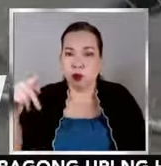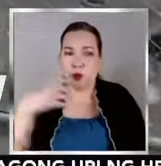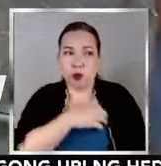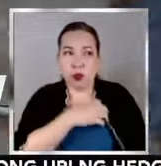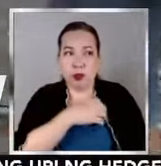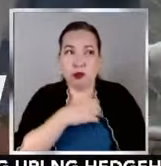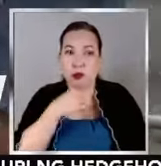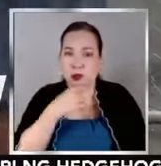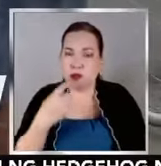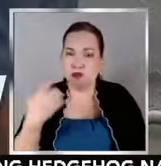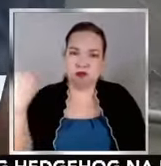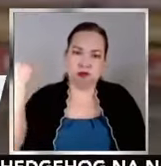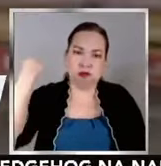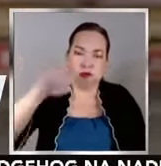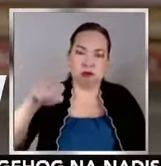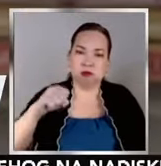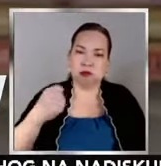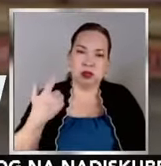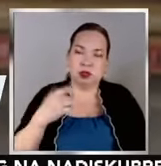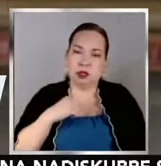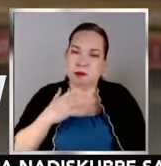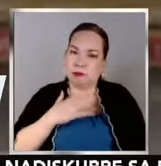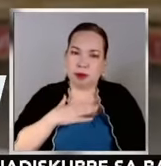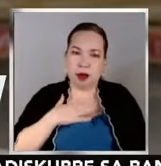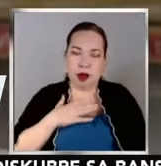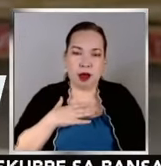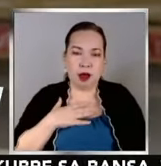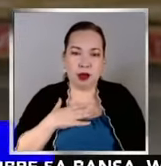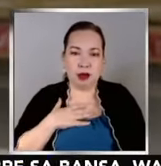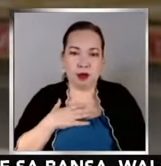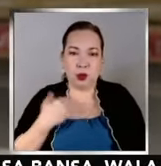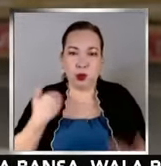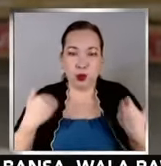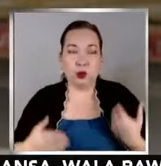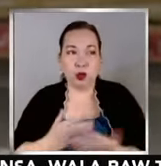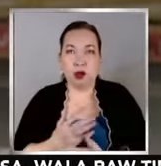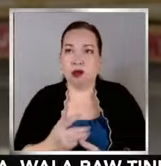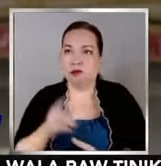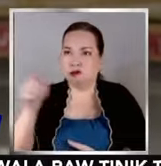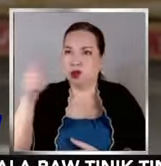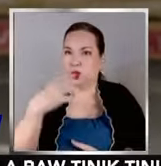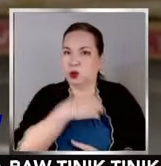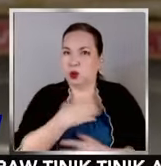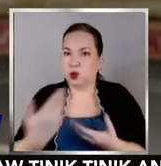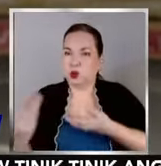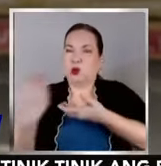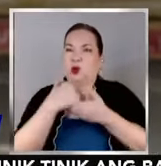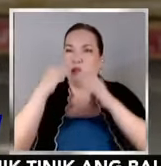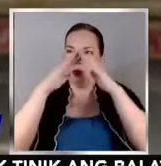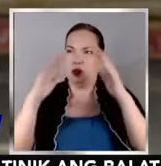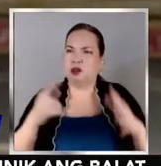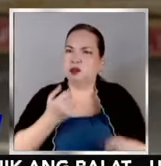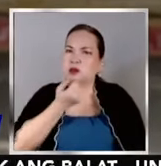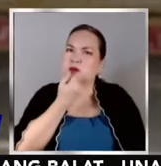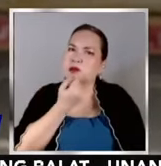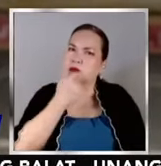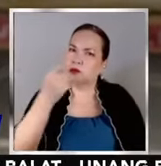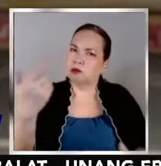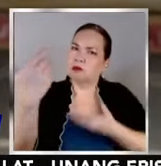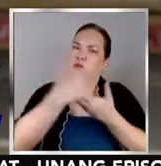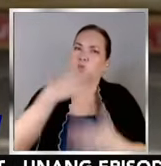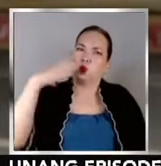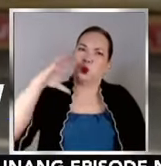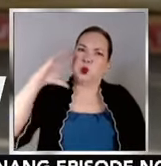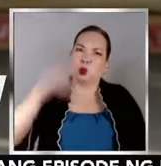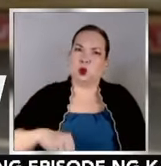ang karapatang pantao niya. Yung kung pag-raid nila sa bahay namin is parang hindi na rin ho tama dahil yung search warrant nila